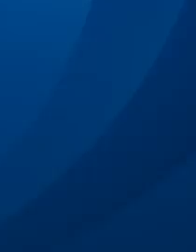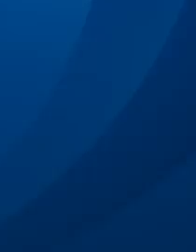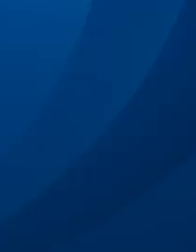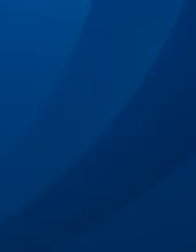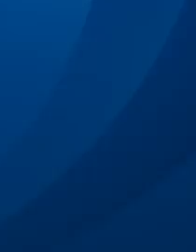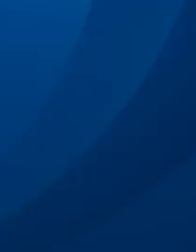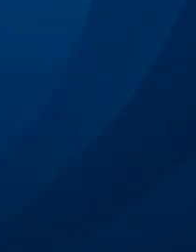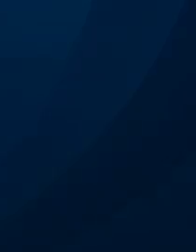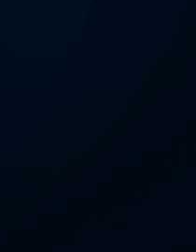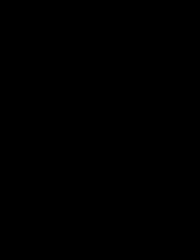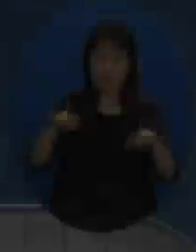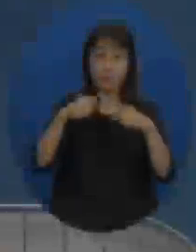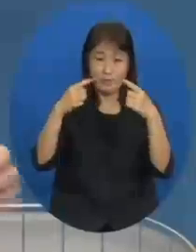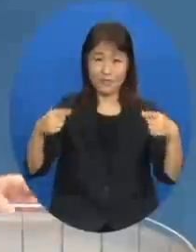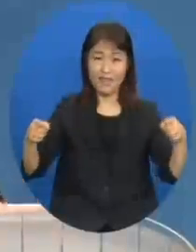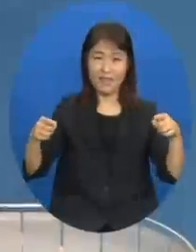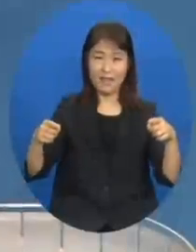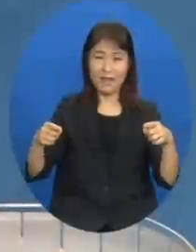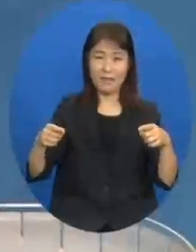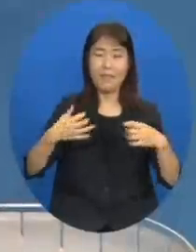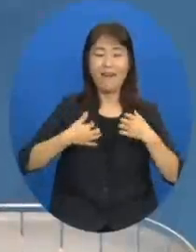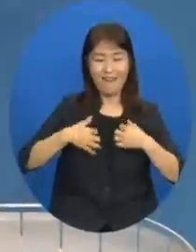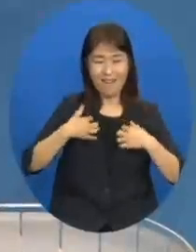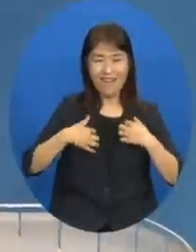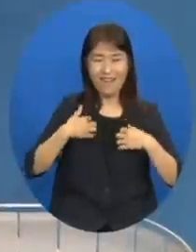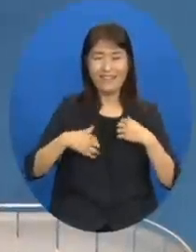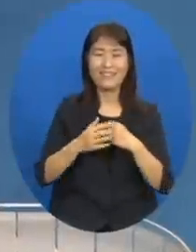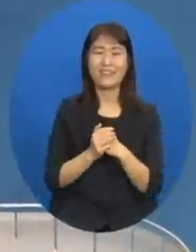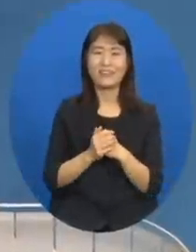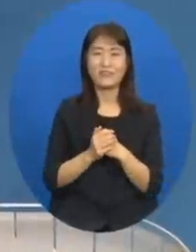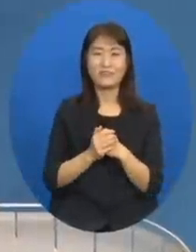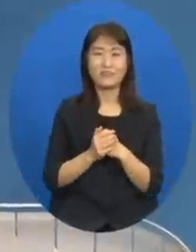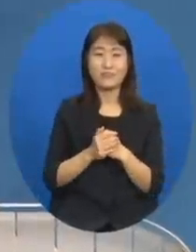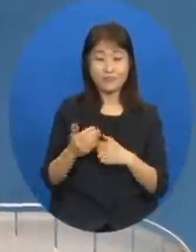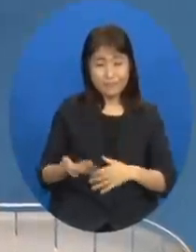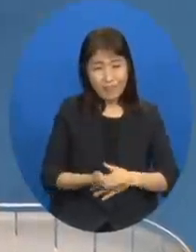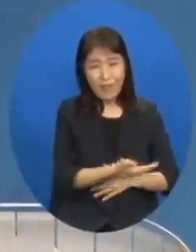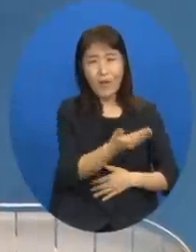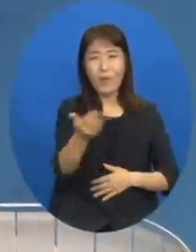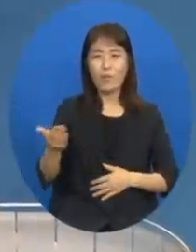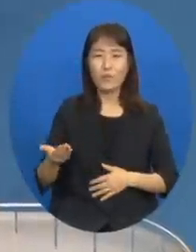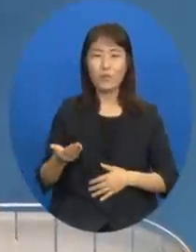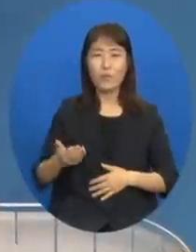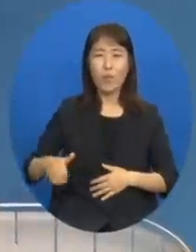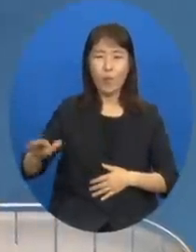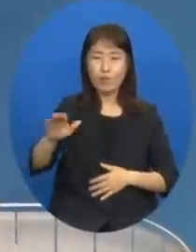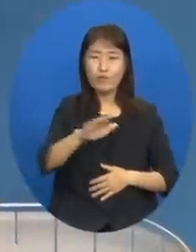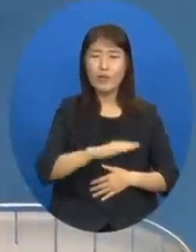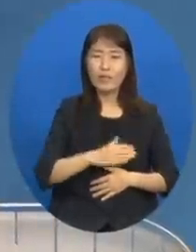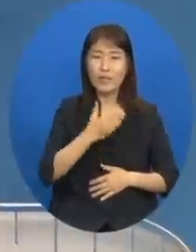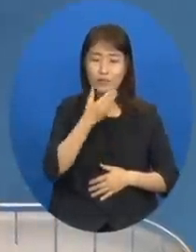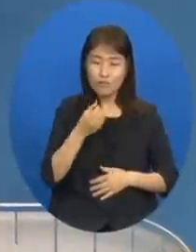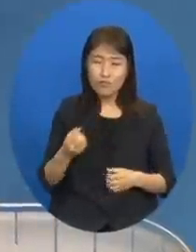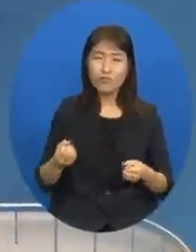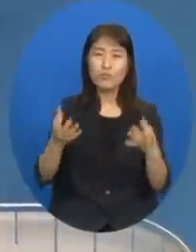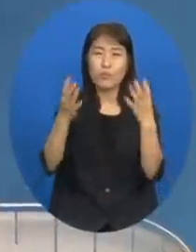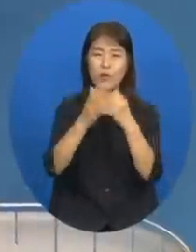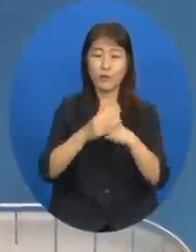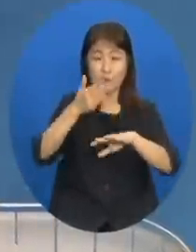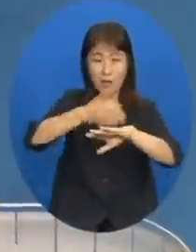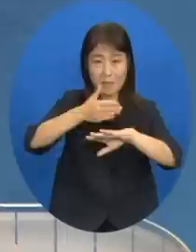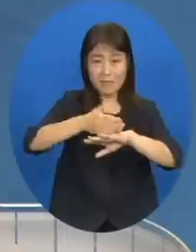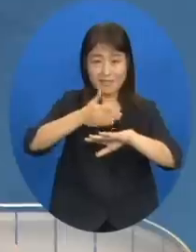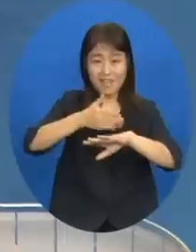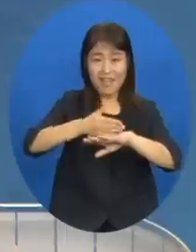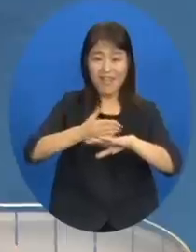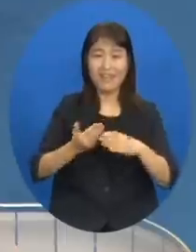보이리라 하시도다 선한목자교육 여러분 모두에게 진심으로 축복하고 또 감사의 인사를